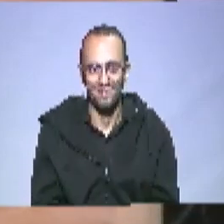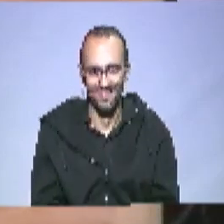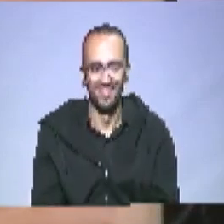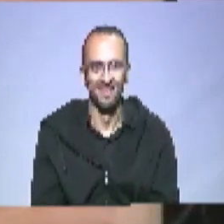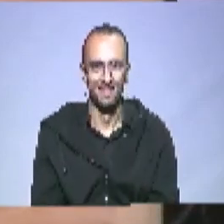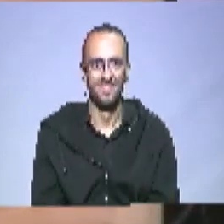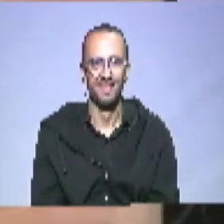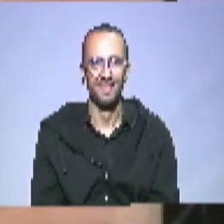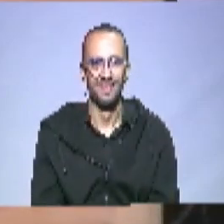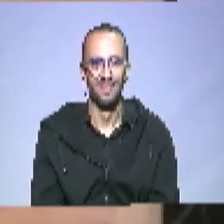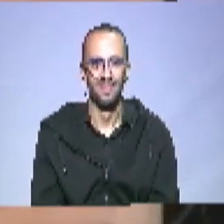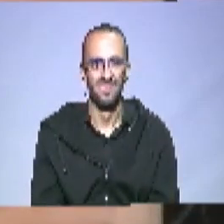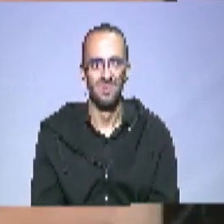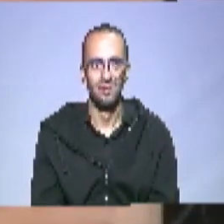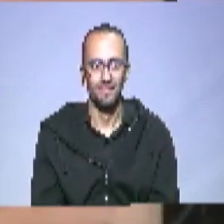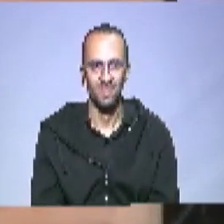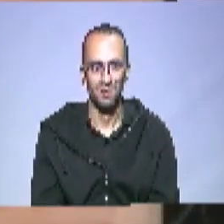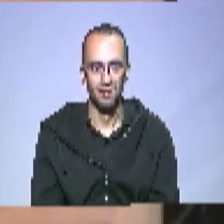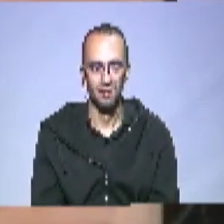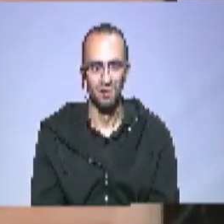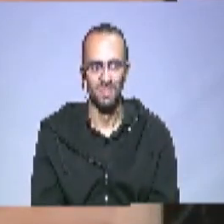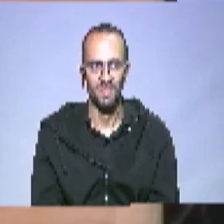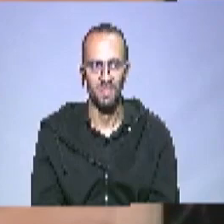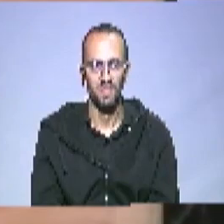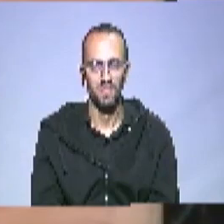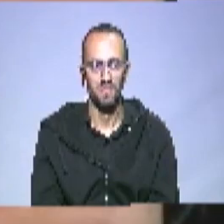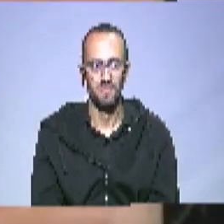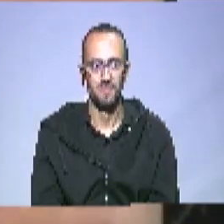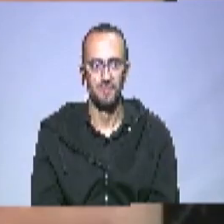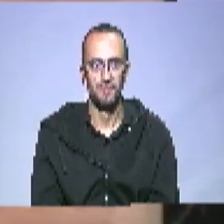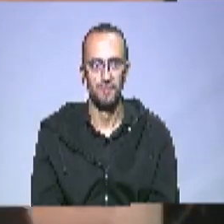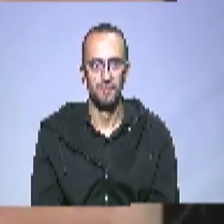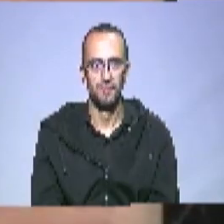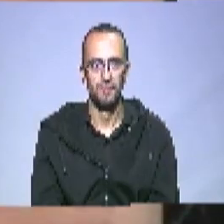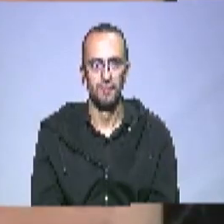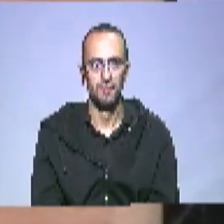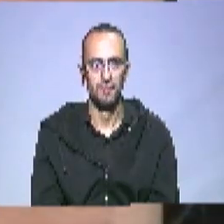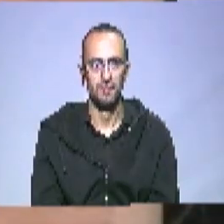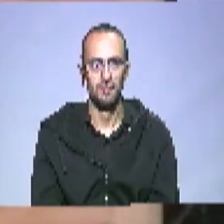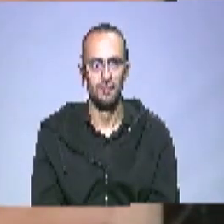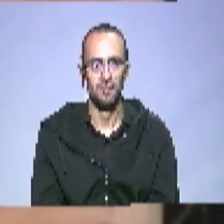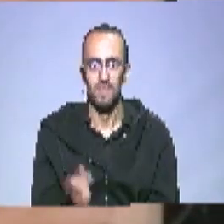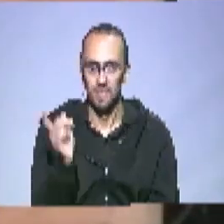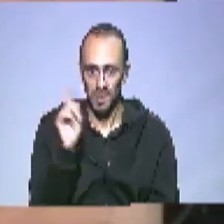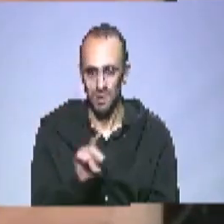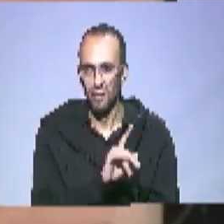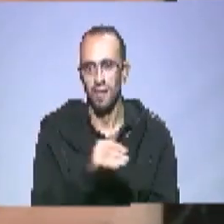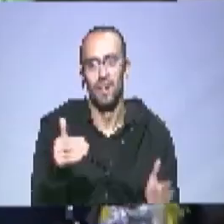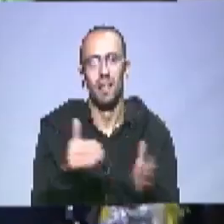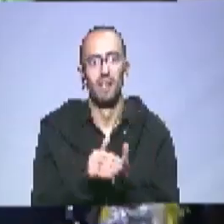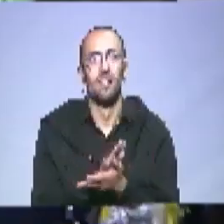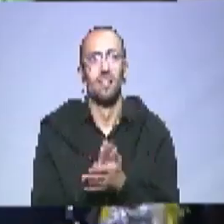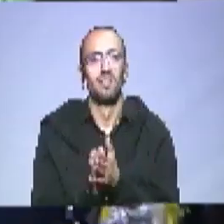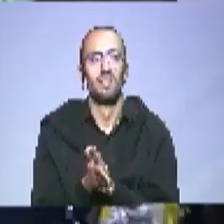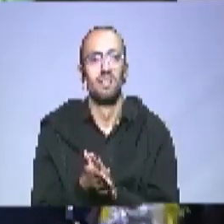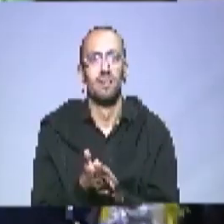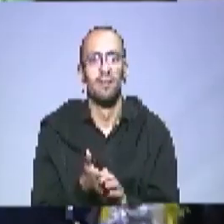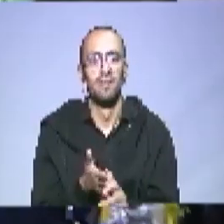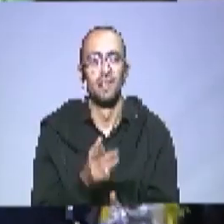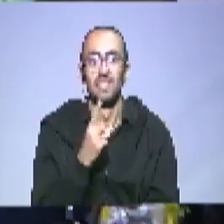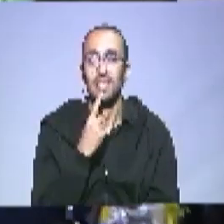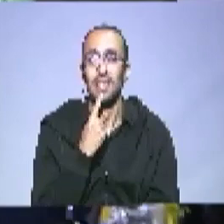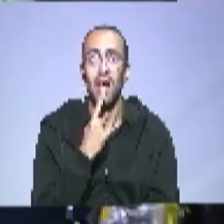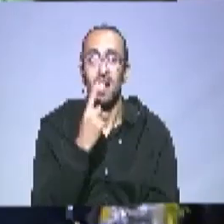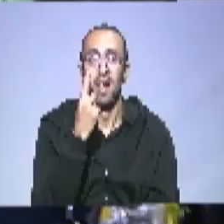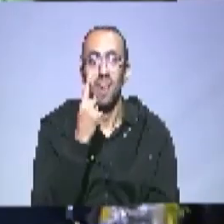ايه؟ نجيب شوية طبقات جوز هند. طيب. ونجيب معانا مكعب مرق عشان خاطرك بقى. اخر يبقى كده انا بقى كده في سنة